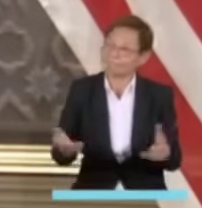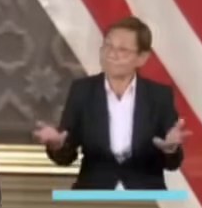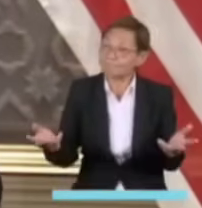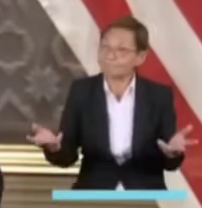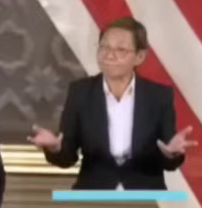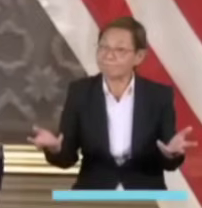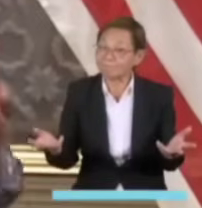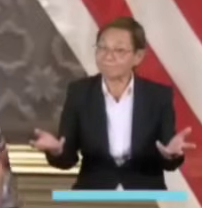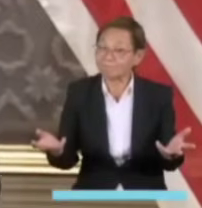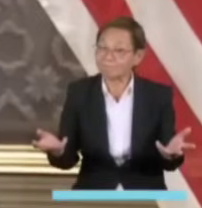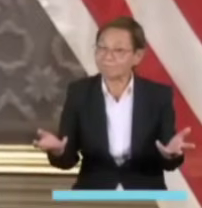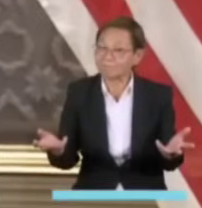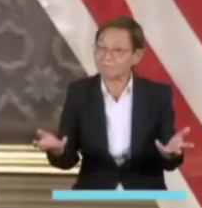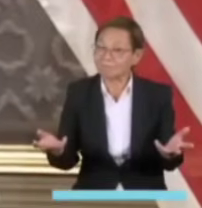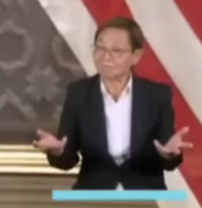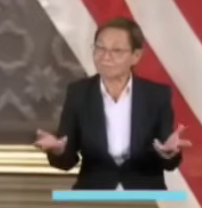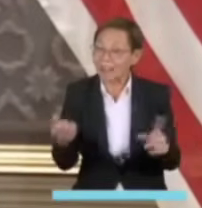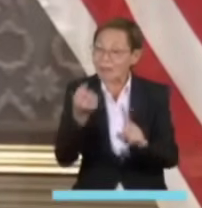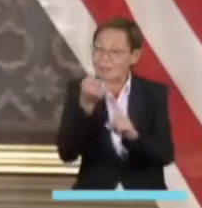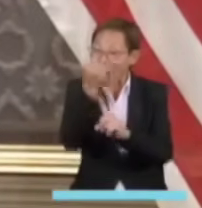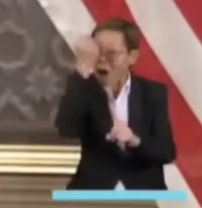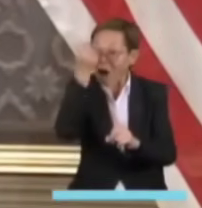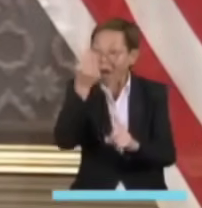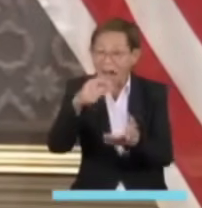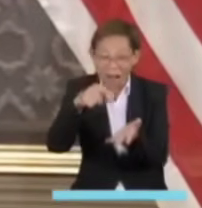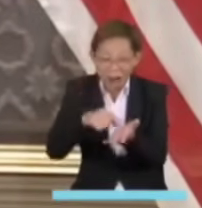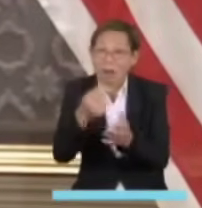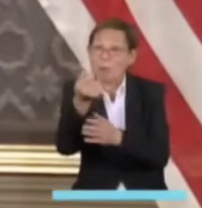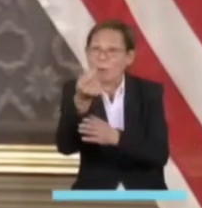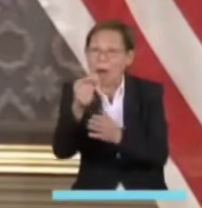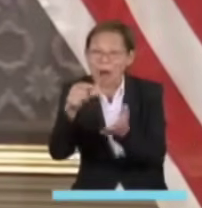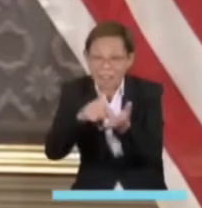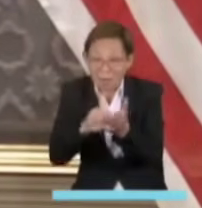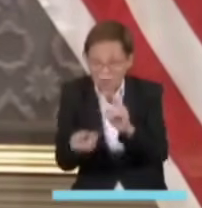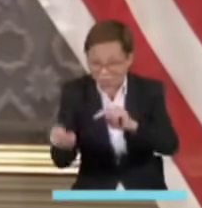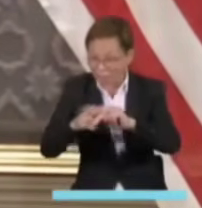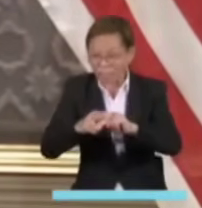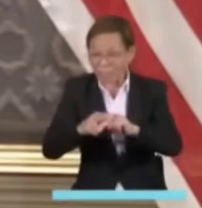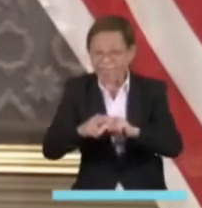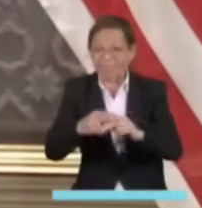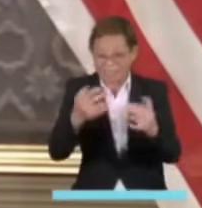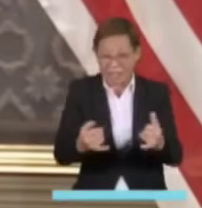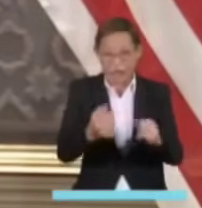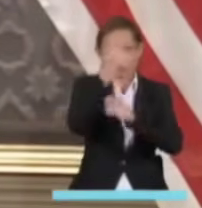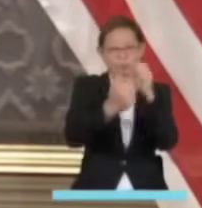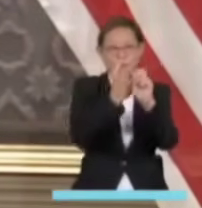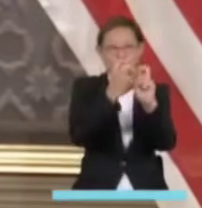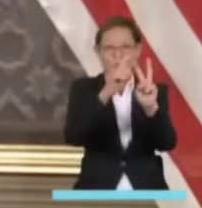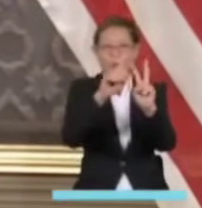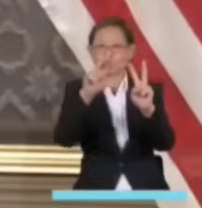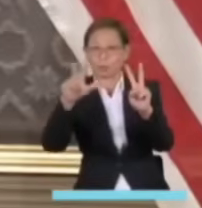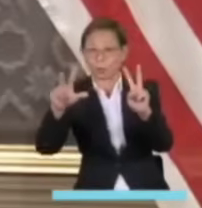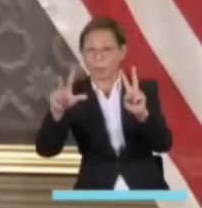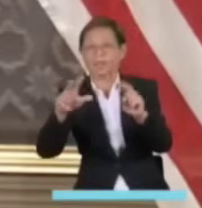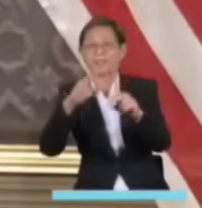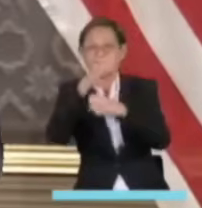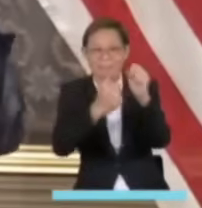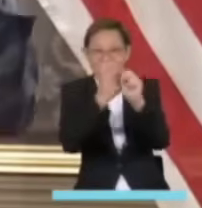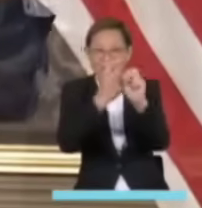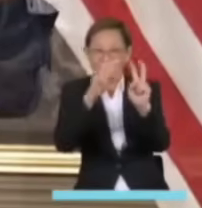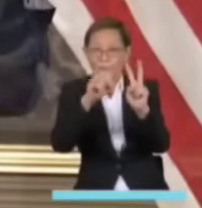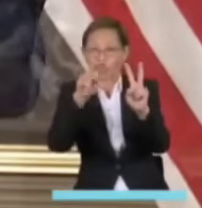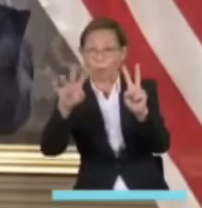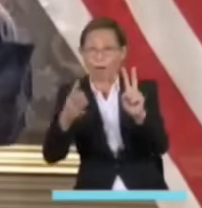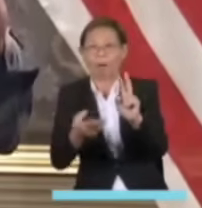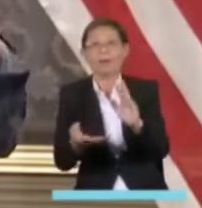Jadi kesan dia, harga ayam naik? Tidak, harga ayam lebih murah tahun 23 dan 24